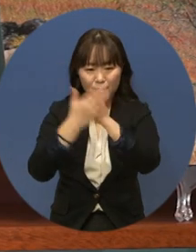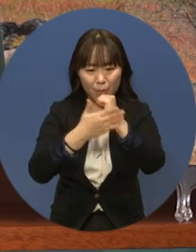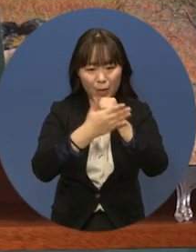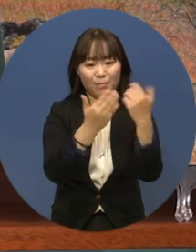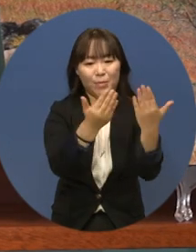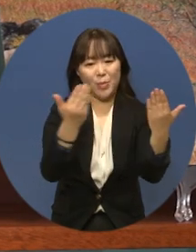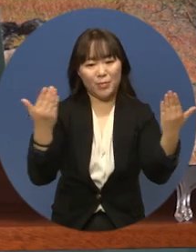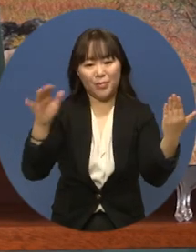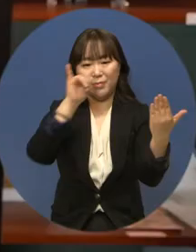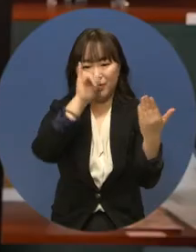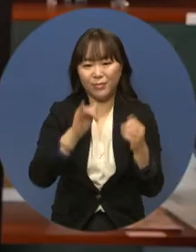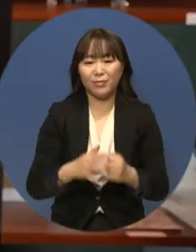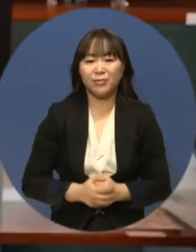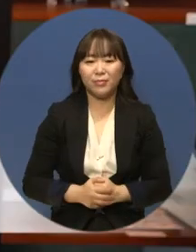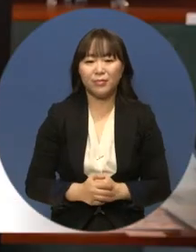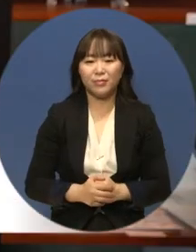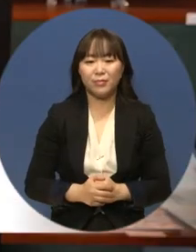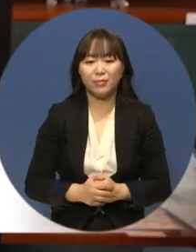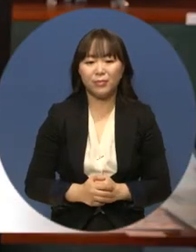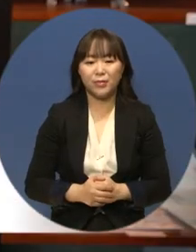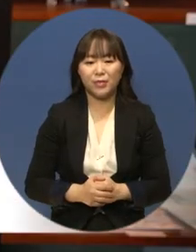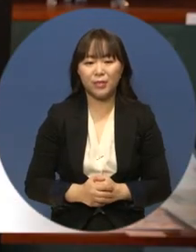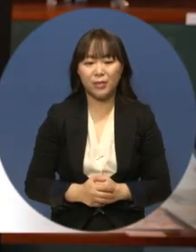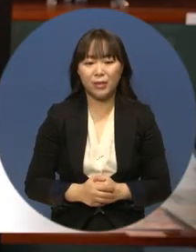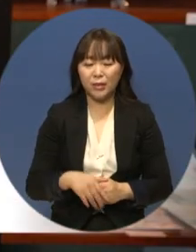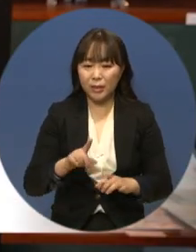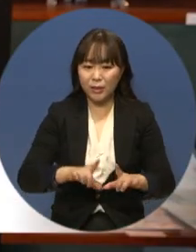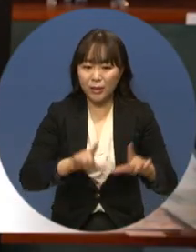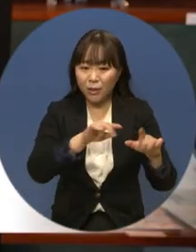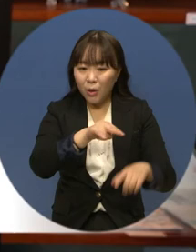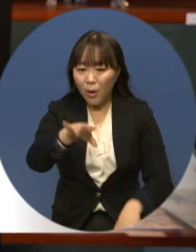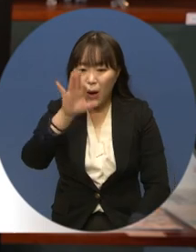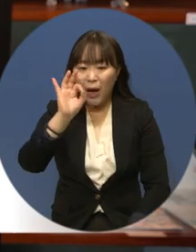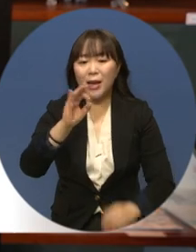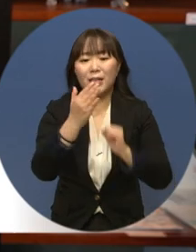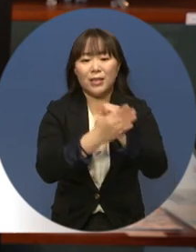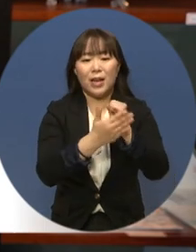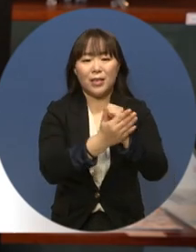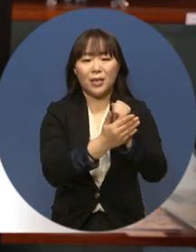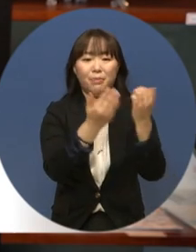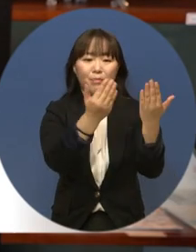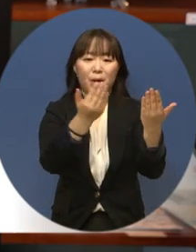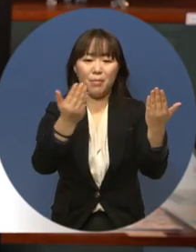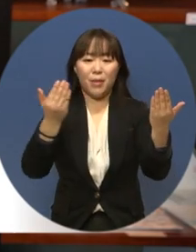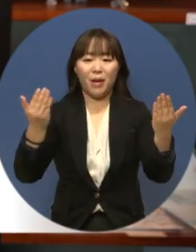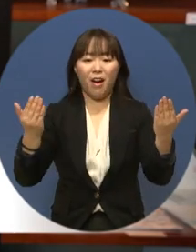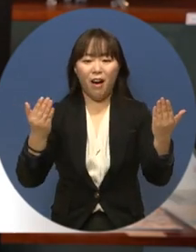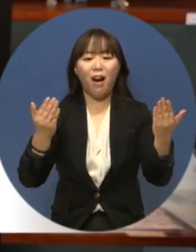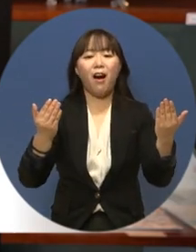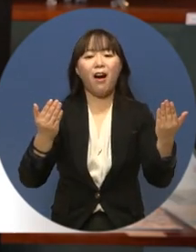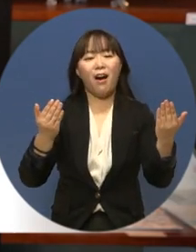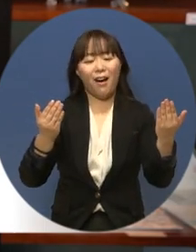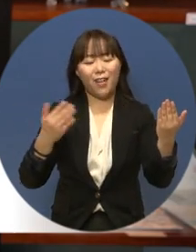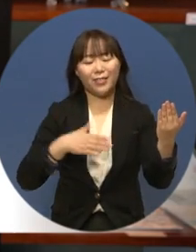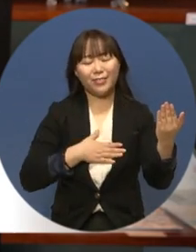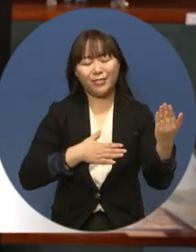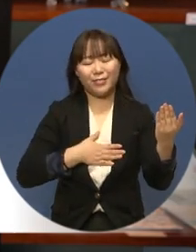구성되어 있습니다. 그러나 딱 여기 딱 들어와서 보니까 딱 사진이 전시되어 있길래 아,